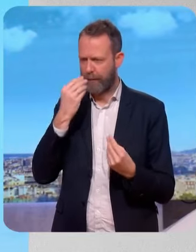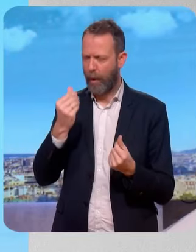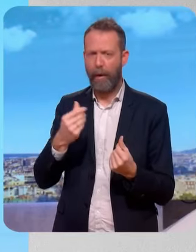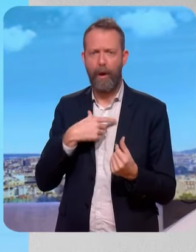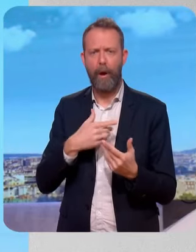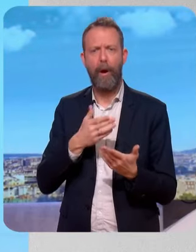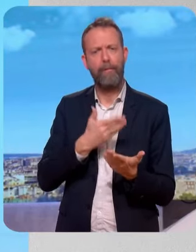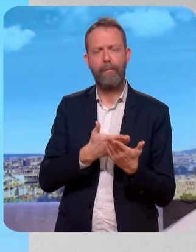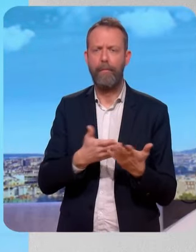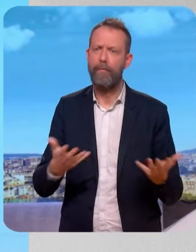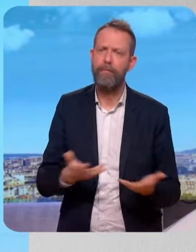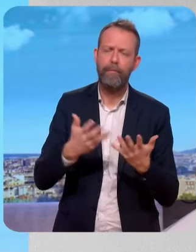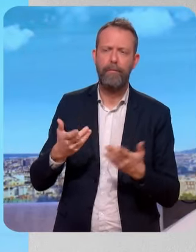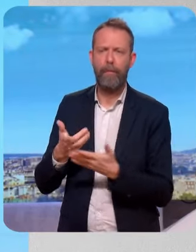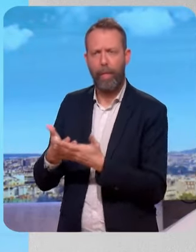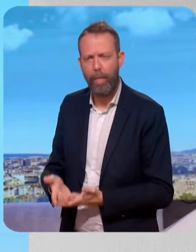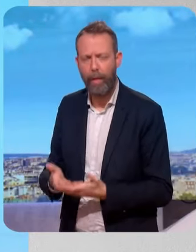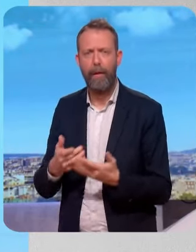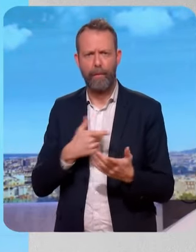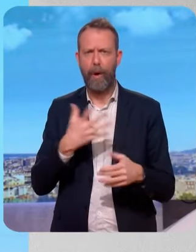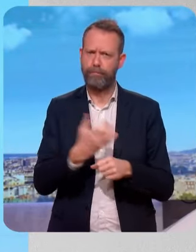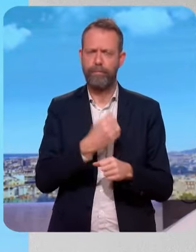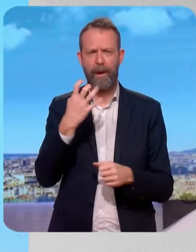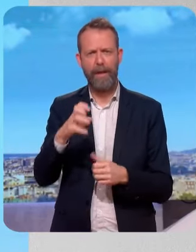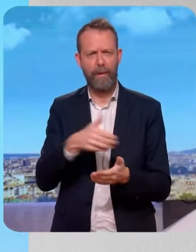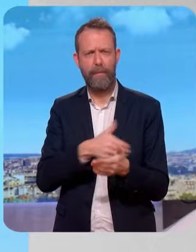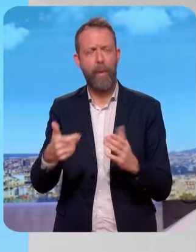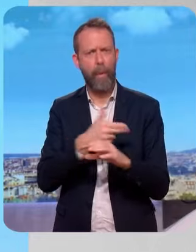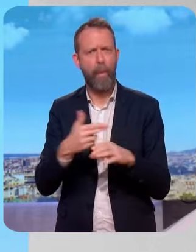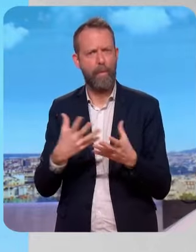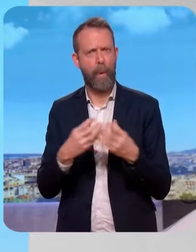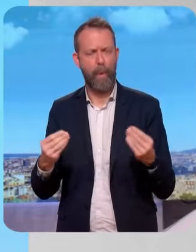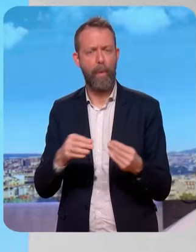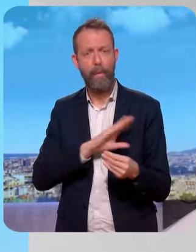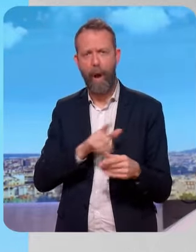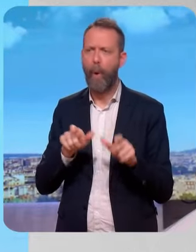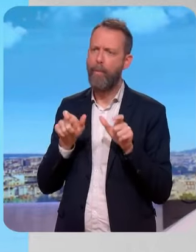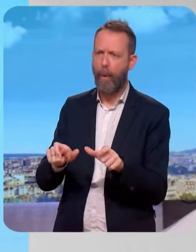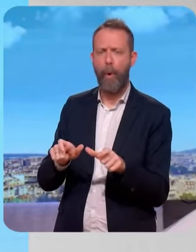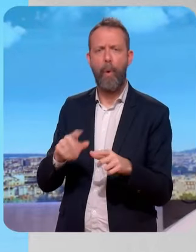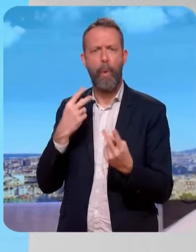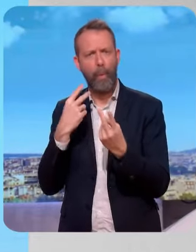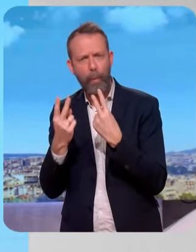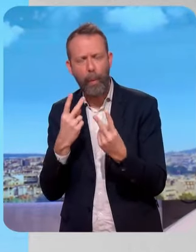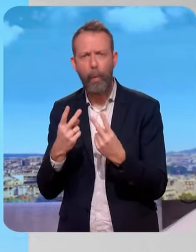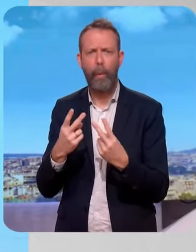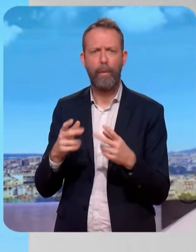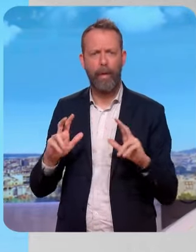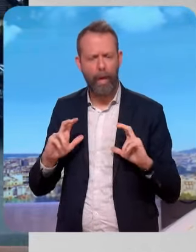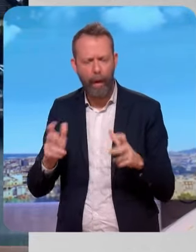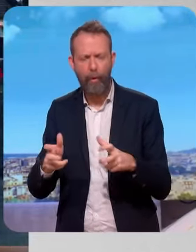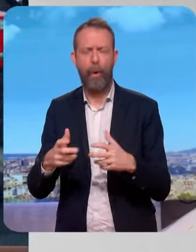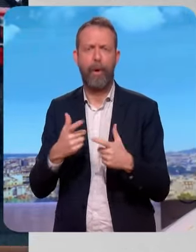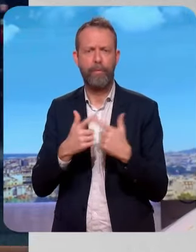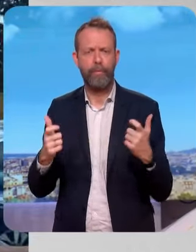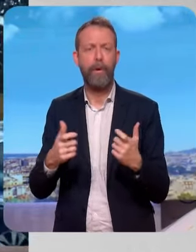Les agriculteurs ont obtenu beaucoup, finalement 400 millions d'euros en bloquant les autoroutes, en sortant leurs tracteurs, alors qu'il y a beaucoup